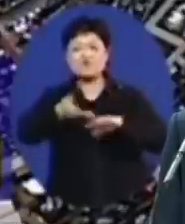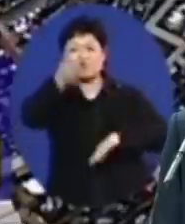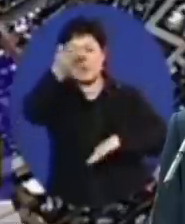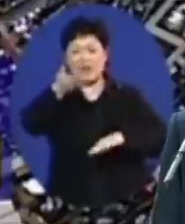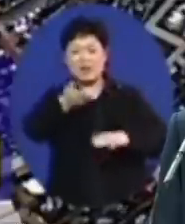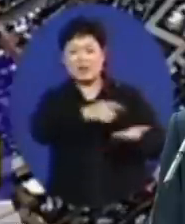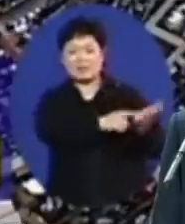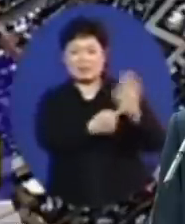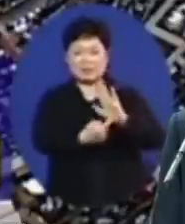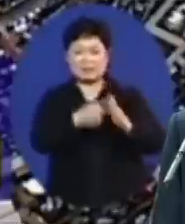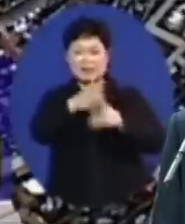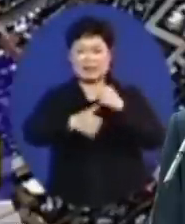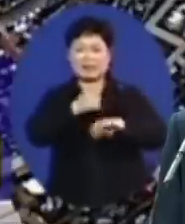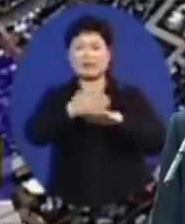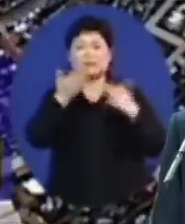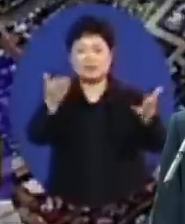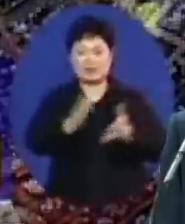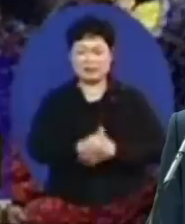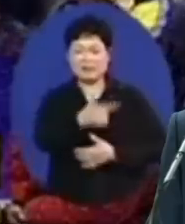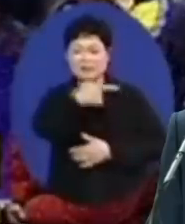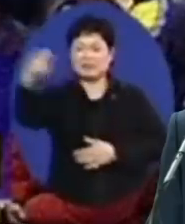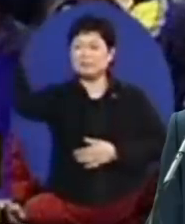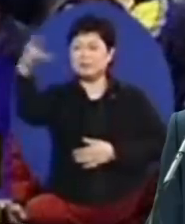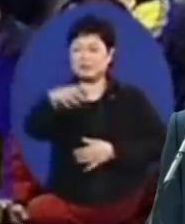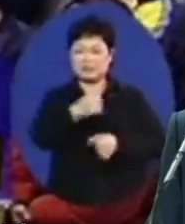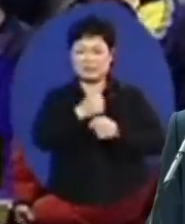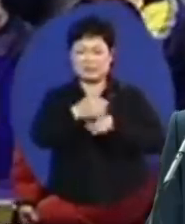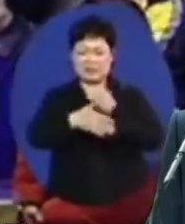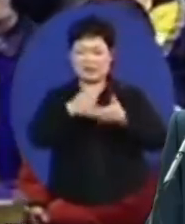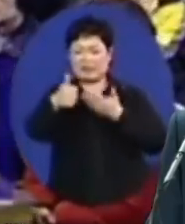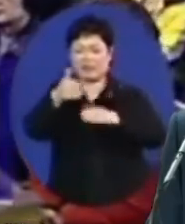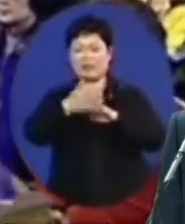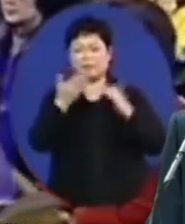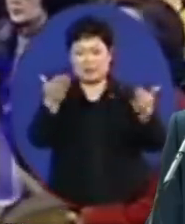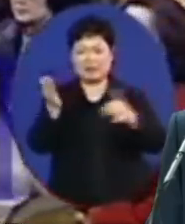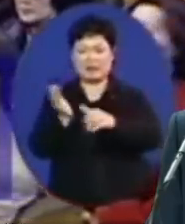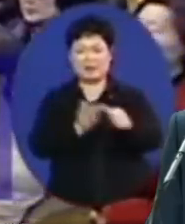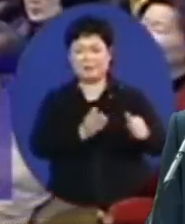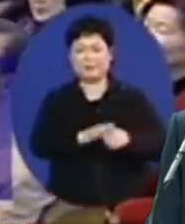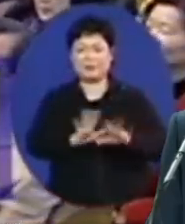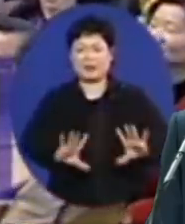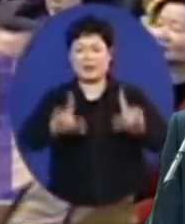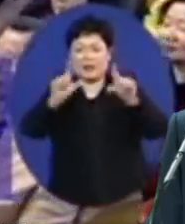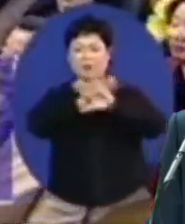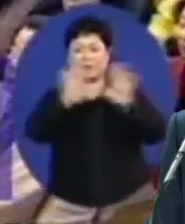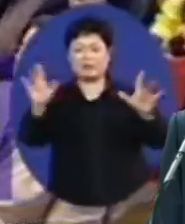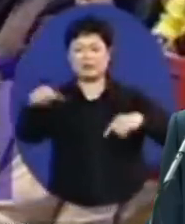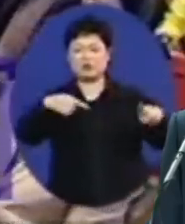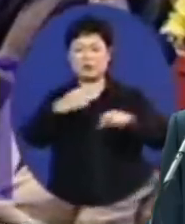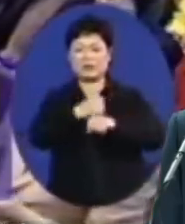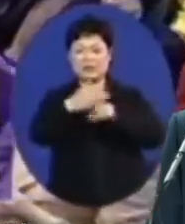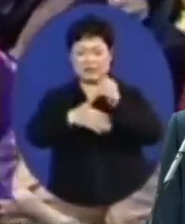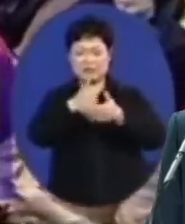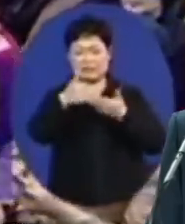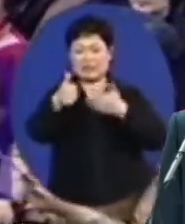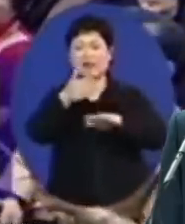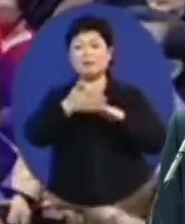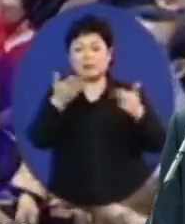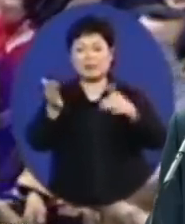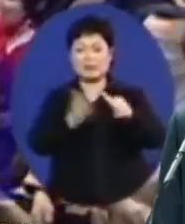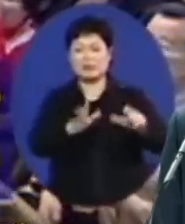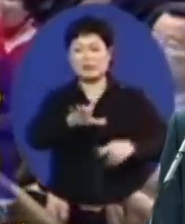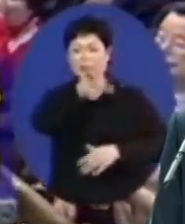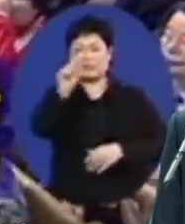위에 펴신 이에게 감사하라. 큰 빛들을 지으신 이에게 감사하라. 해로 낮을 주관하게 하신 이에게 감사하라.